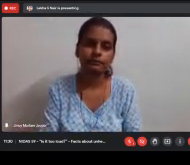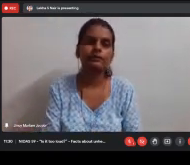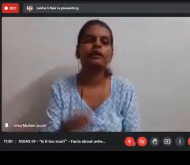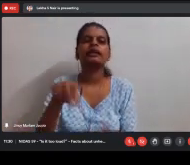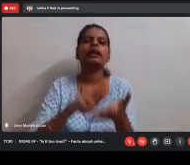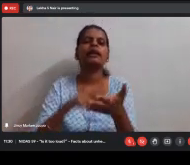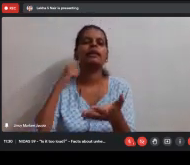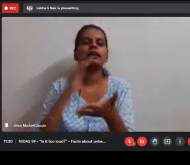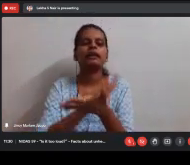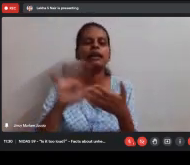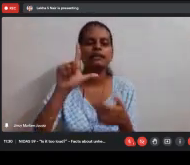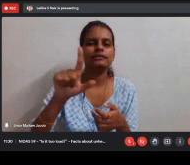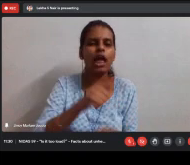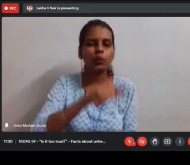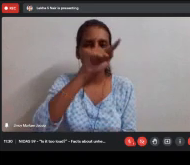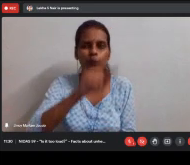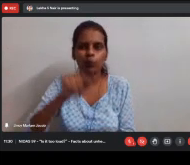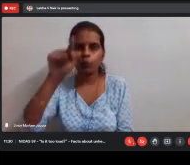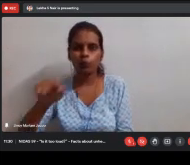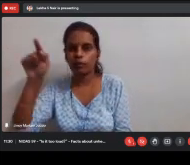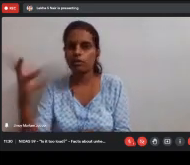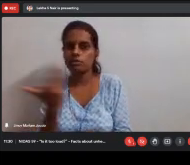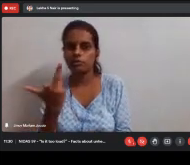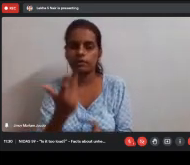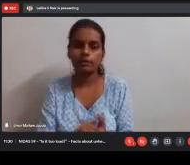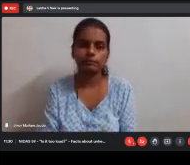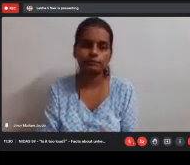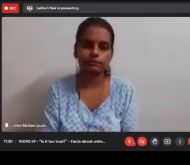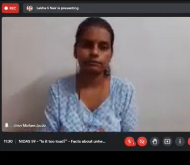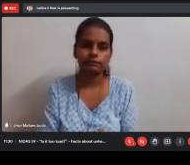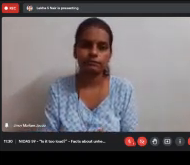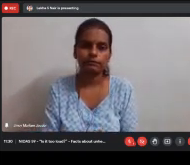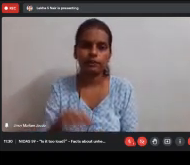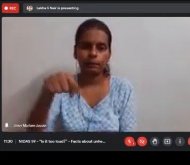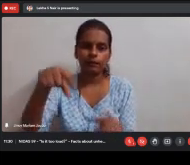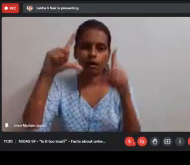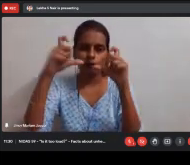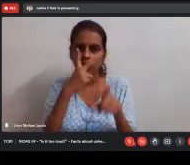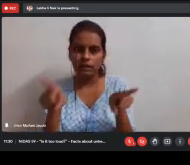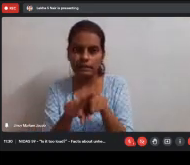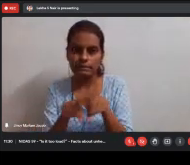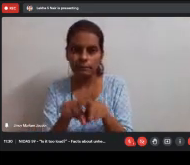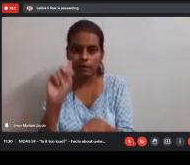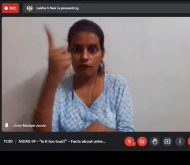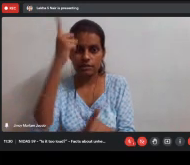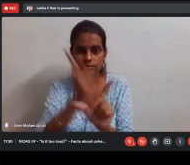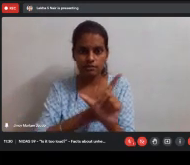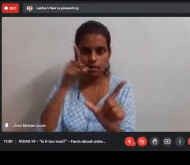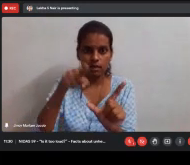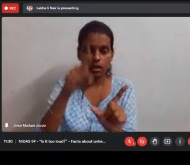അതിന്റെ എക്സാമ്പിൾ നമ്മൾ അല്ലെങ്കിൽ ഉദാഹരണം നമ്മൾ പറഞ്ഞു കഴിഞ്ഞു, അതായത് എക്സ്പ്ലോഷൻ, ബോംബ് എക്സ്പ്ലോഷൻ അല്ലെങ്കിൽ പടക്കം പൊട്ടുക എന്നൊക്കെ